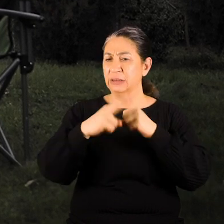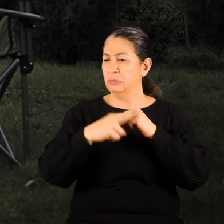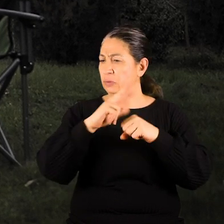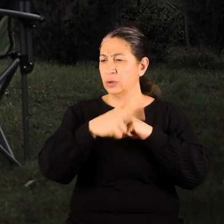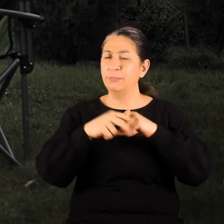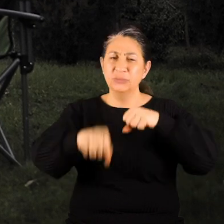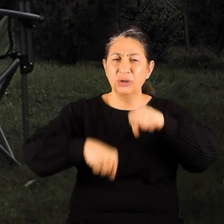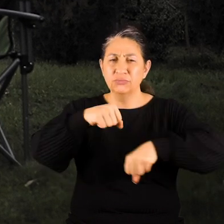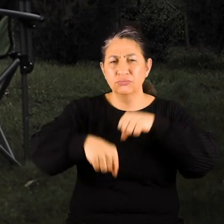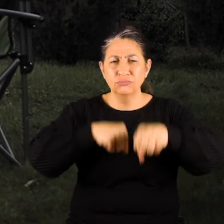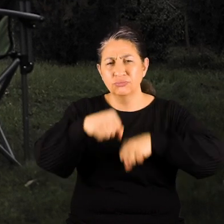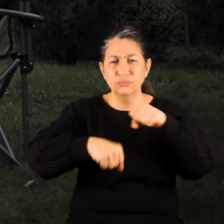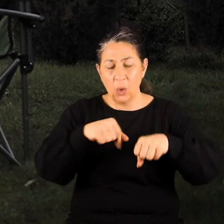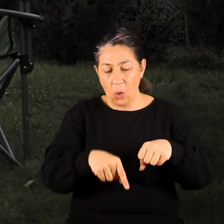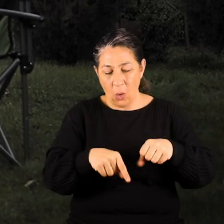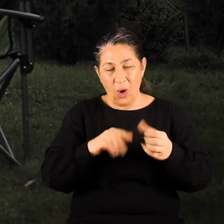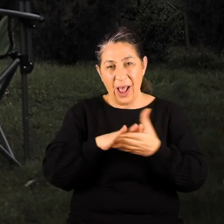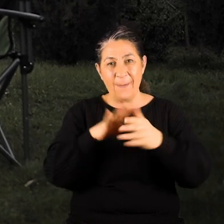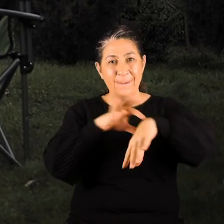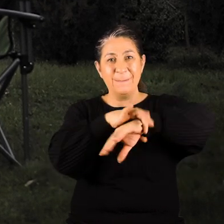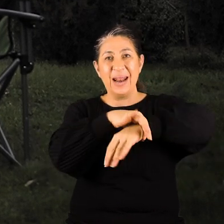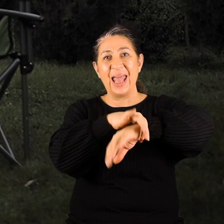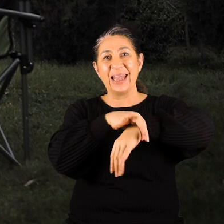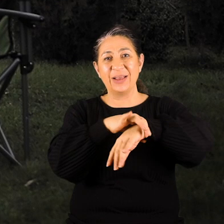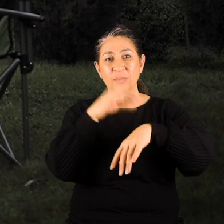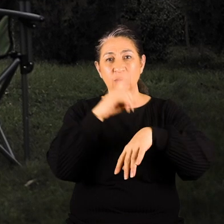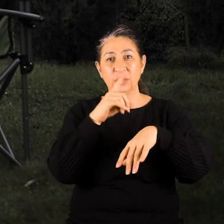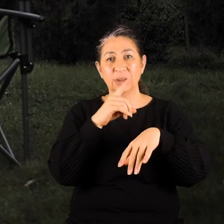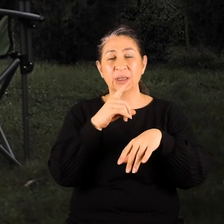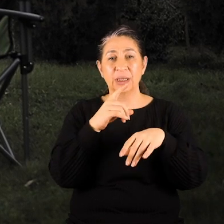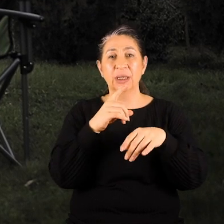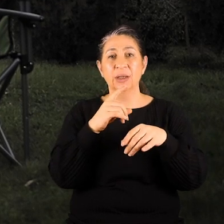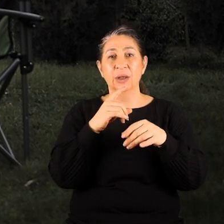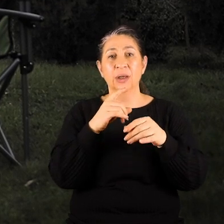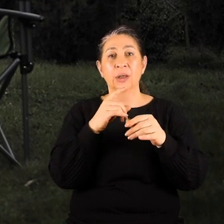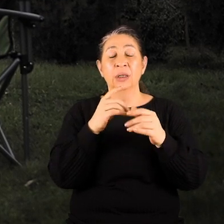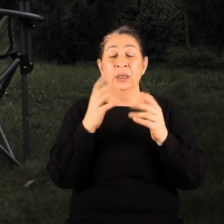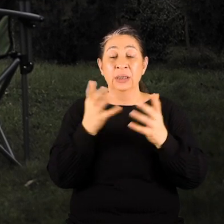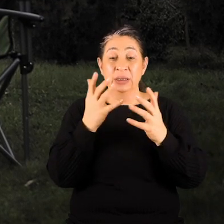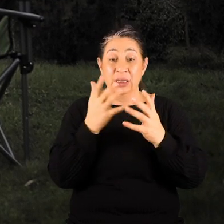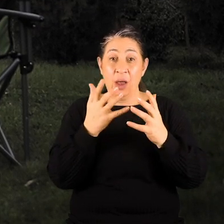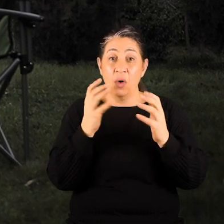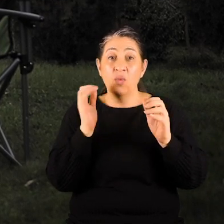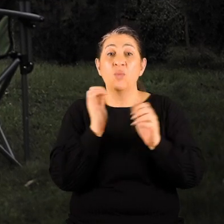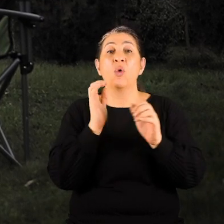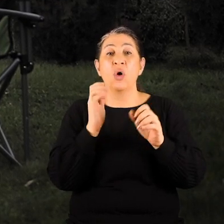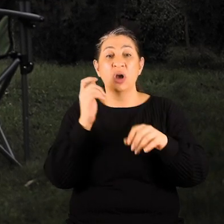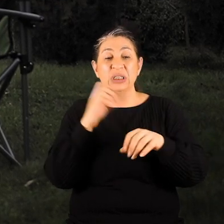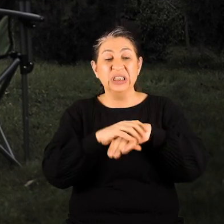haftadır bisiklete başladım. O bölgeye, bilek bölgesi çünkü. Etkilemiyor çünkü darbesiz bir spor olduğu darbe için. Darbe ve vurmuyor,